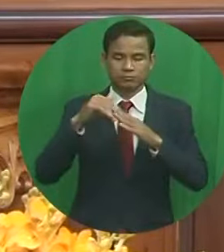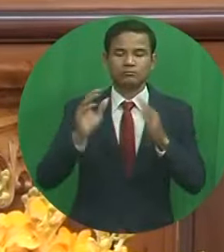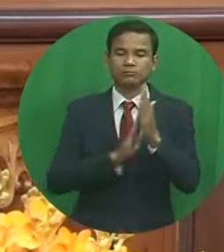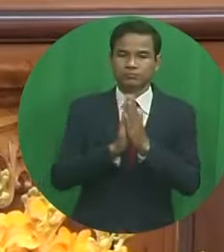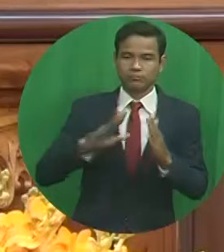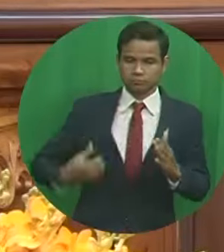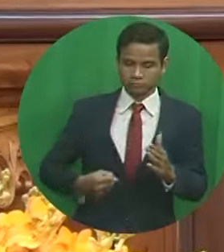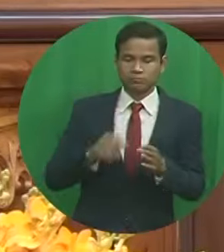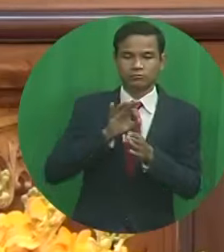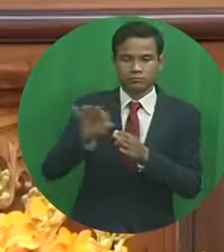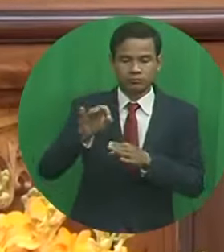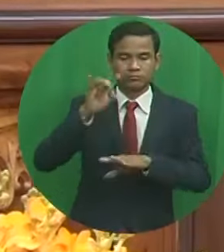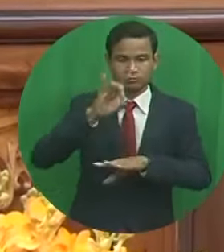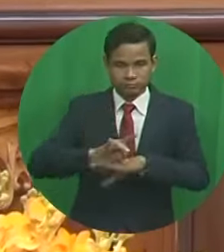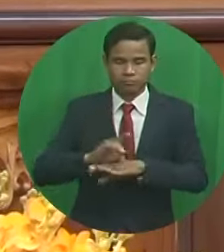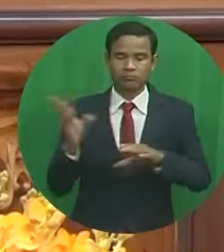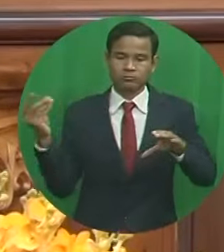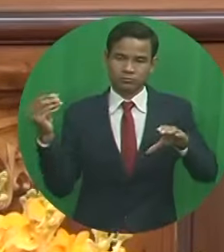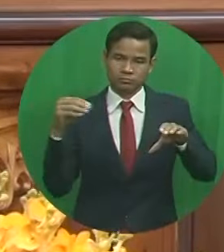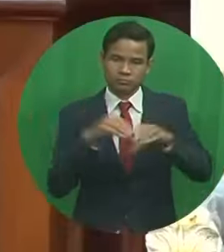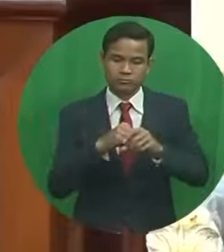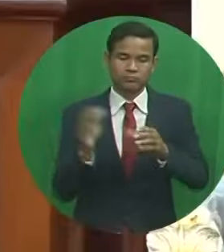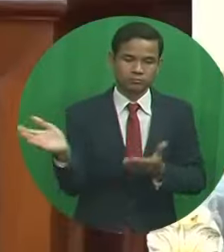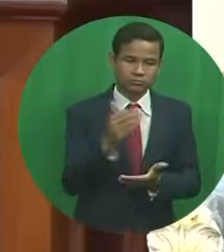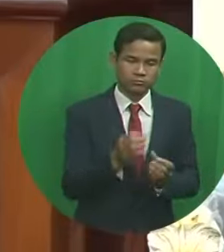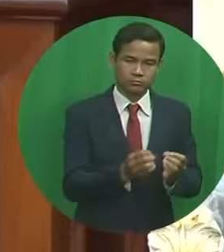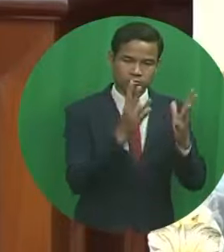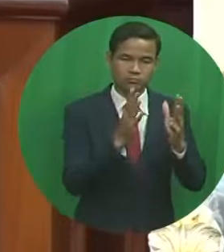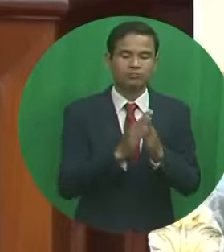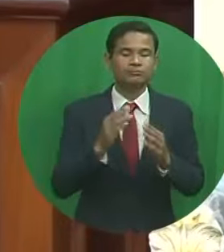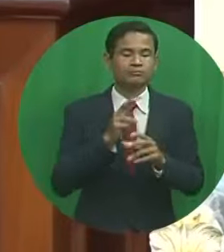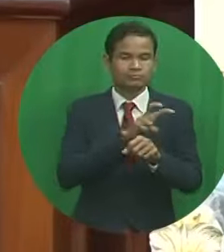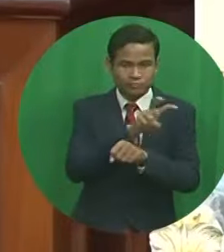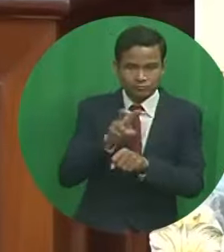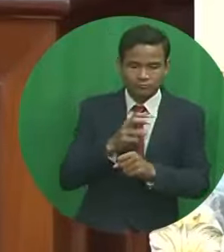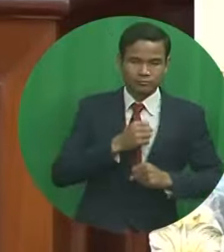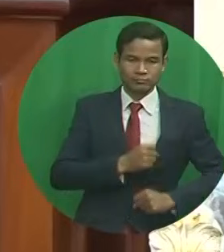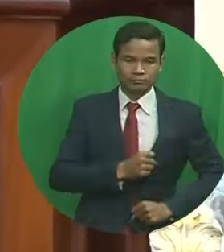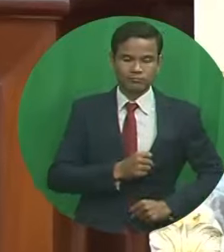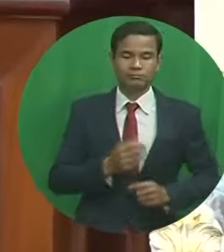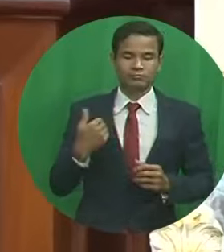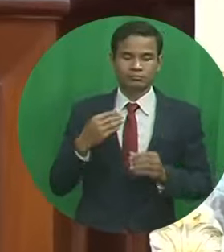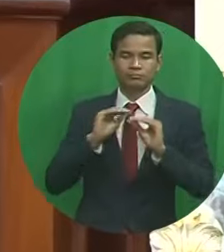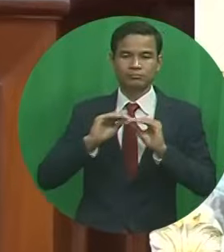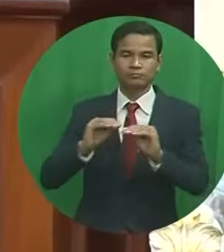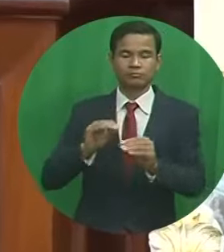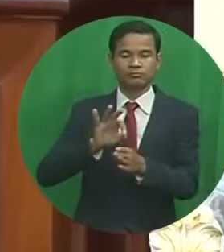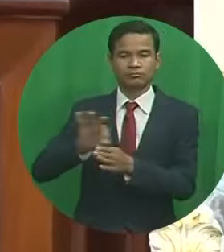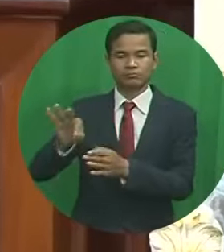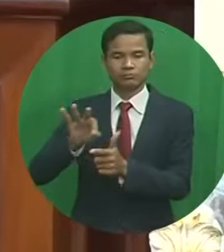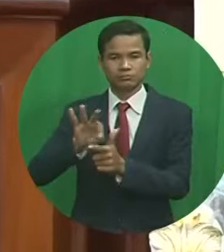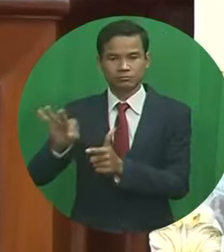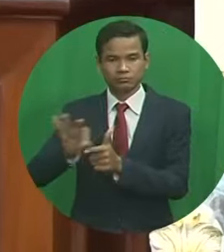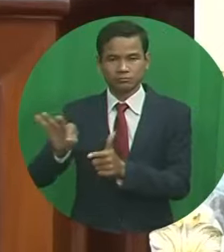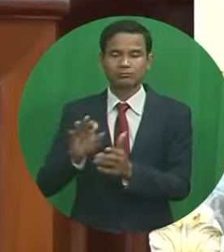ងនោះមានវិស័យពាណិជ្ជកម្មវិនិយោគបោះសម្អាតមីនកងកម្លាំងរក្សាសន្តិភាពបណ្ដុះបណ្ដាលវិជ្ជាជីវៈនិងជំនួយមនុ